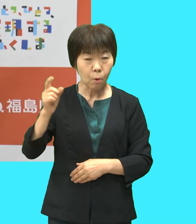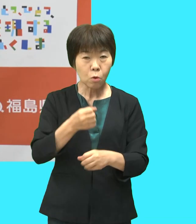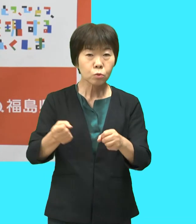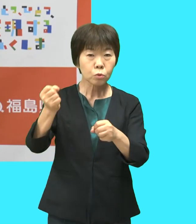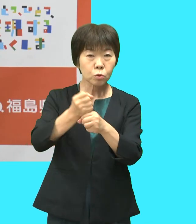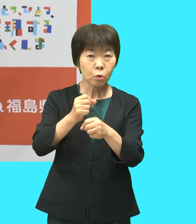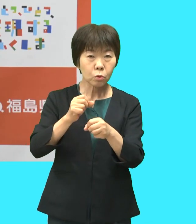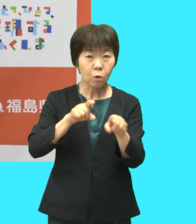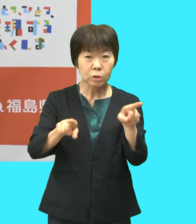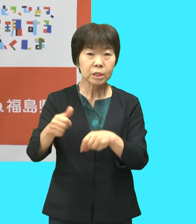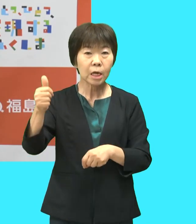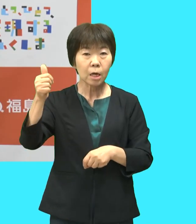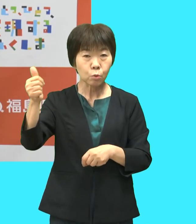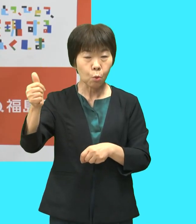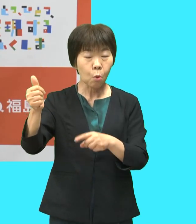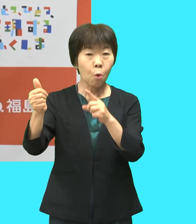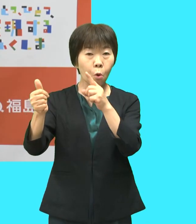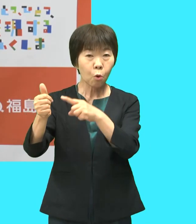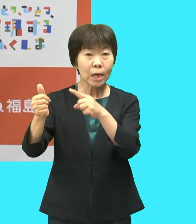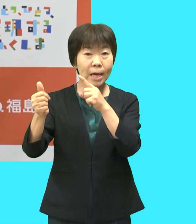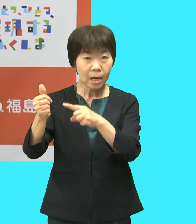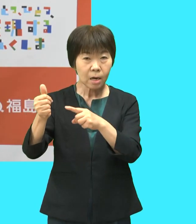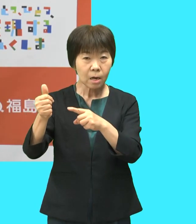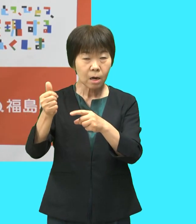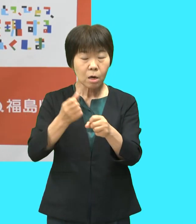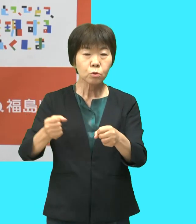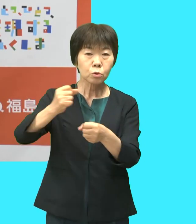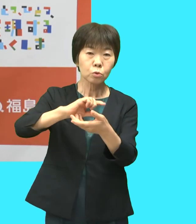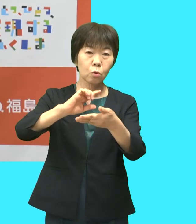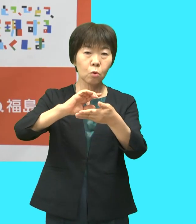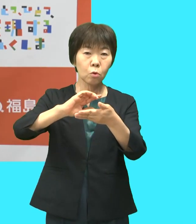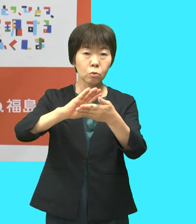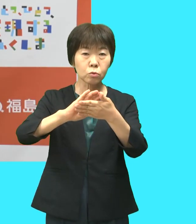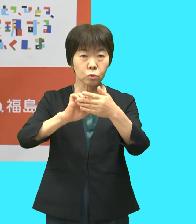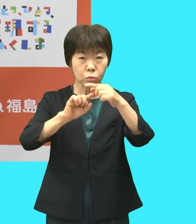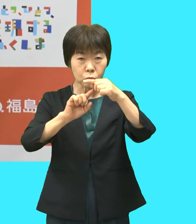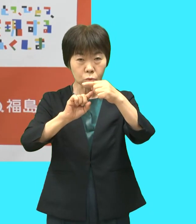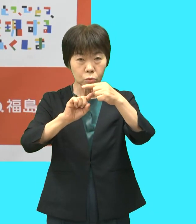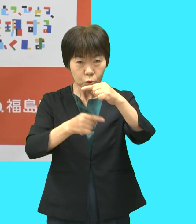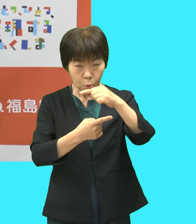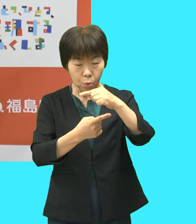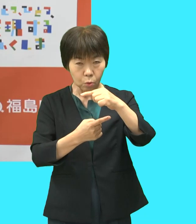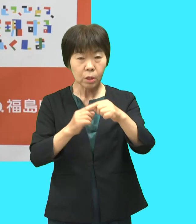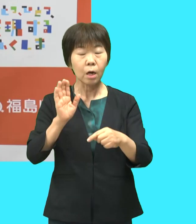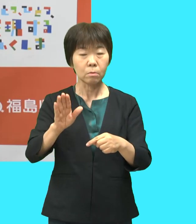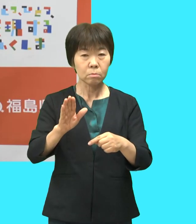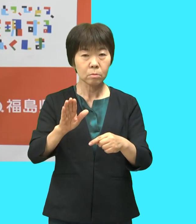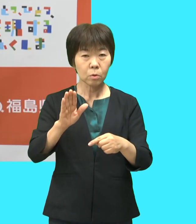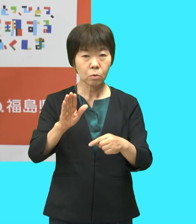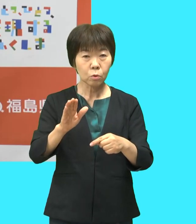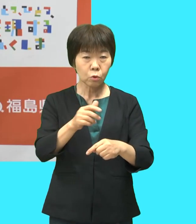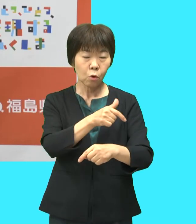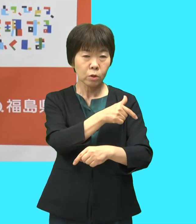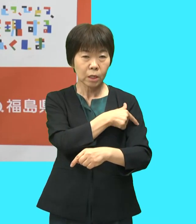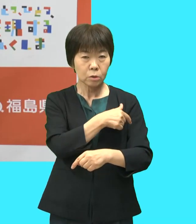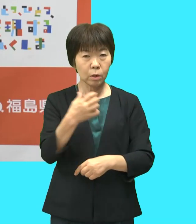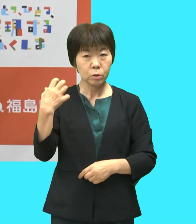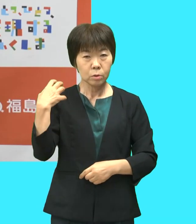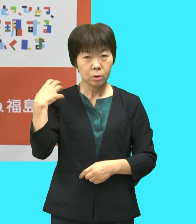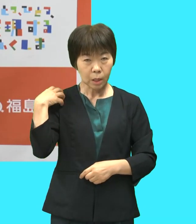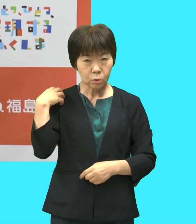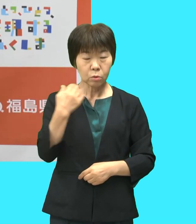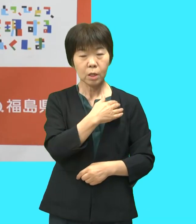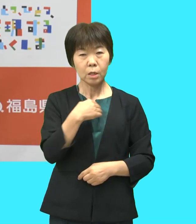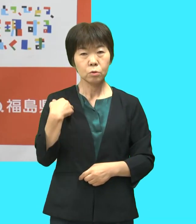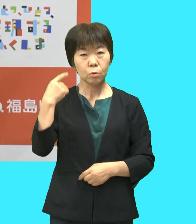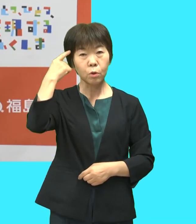令塔、これが復興庁の存在でありますので、この役割を十分果たしていただけると考えております。